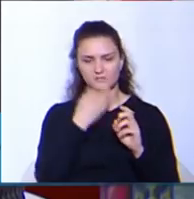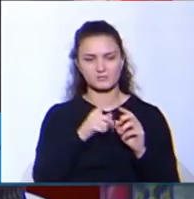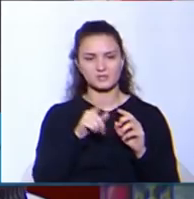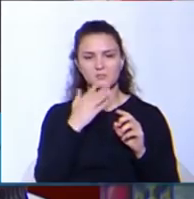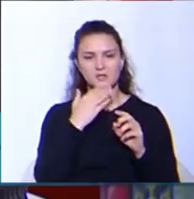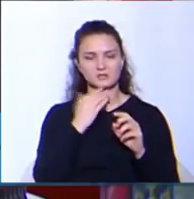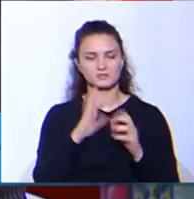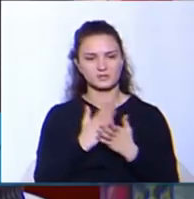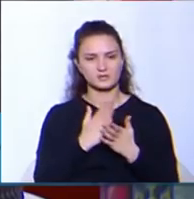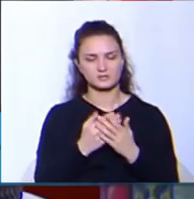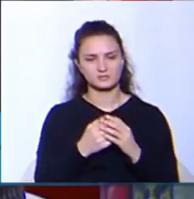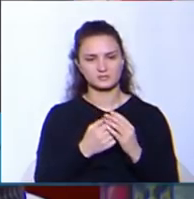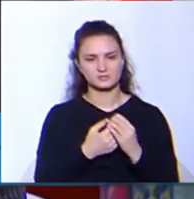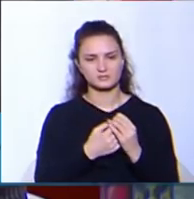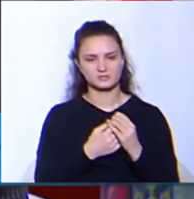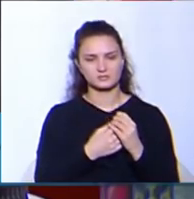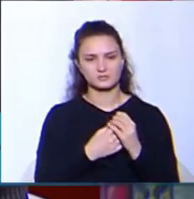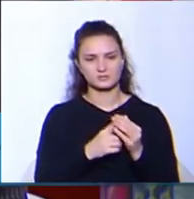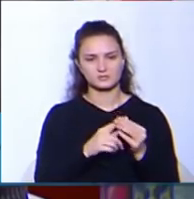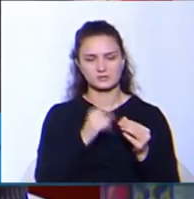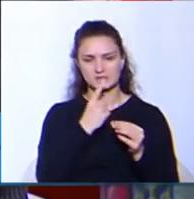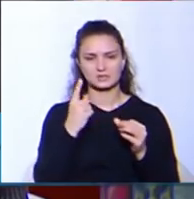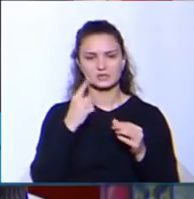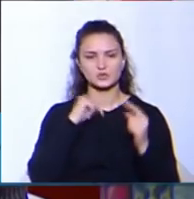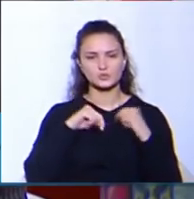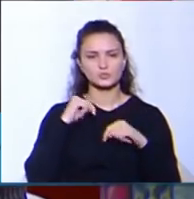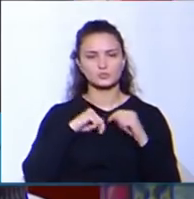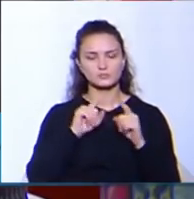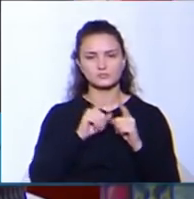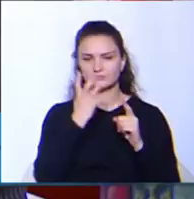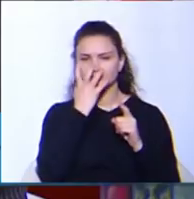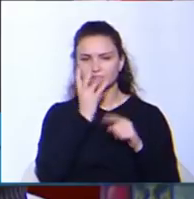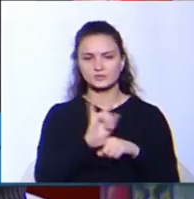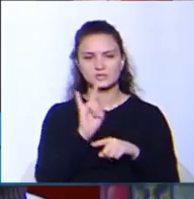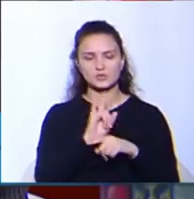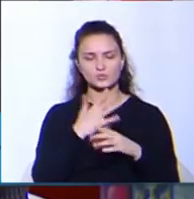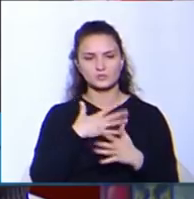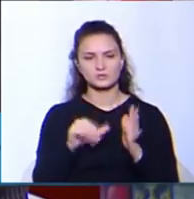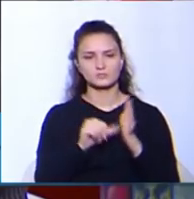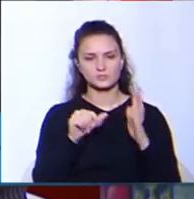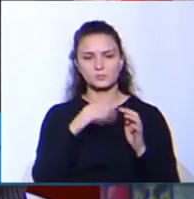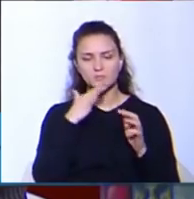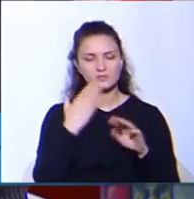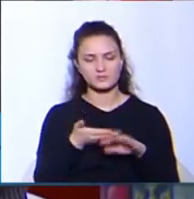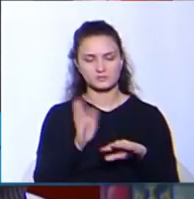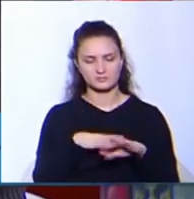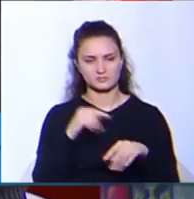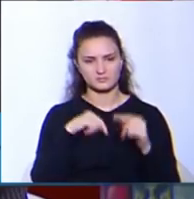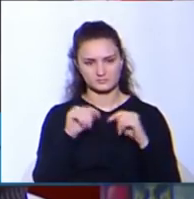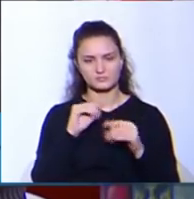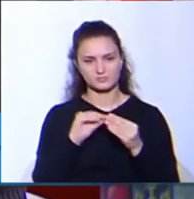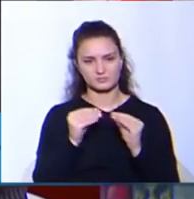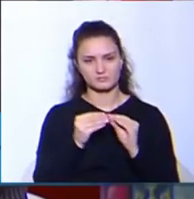არა მარტივი პროცესი, ეს ერთ-ერთი პროტეზირება სასუნთქი სისტემის, რომელიც თავისთავად უამრავ გართულებას იძლევა, რაც არ